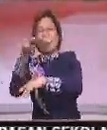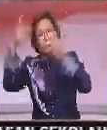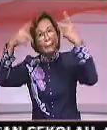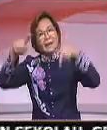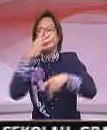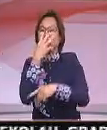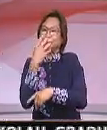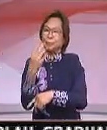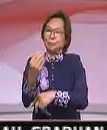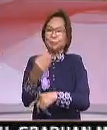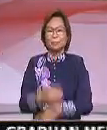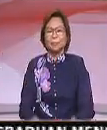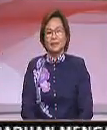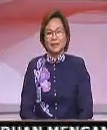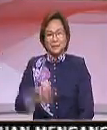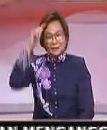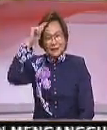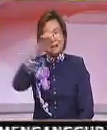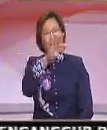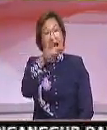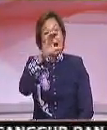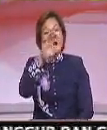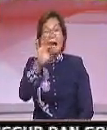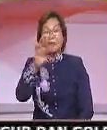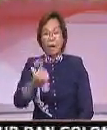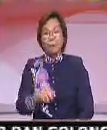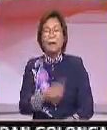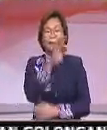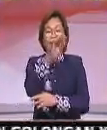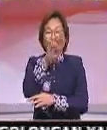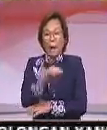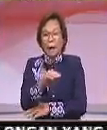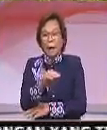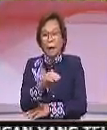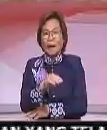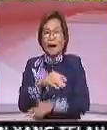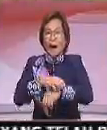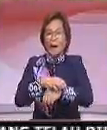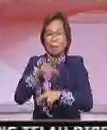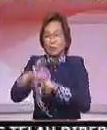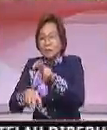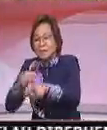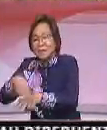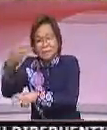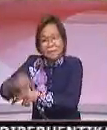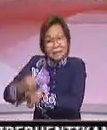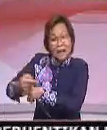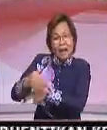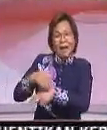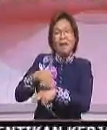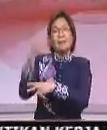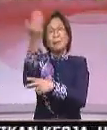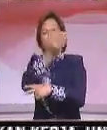Seremban. Terengganu FM pula menganjurkan program TFM Cakna Alam Jejak Sejarah Bukit Pak Apil